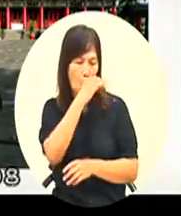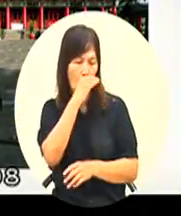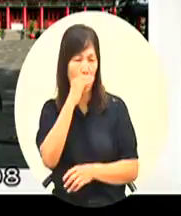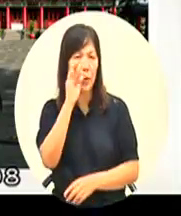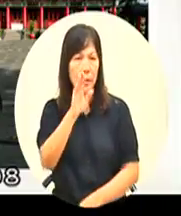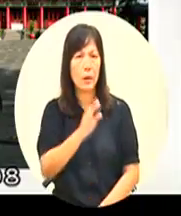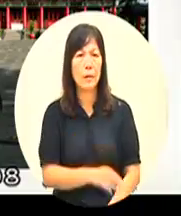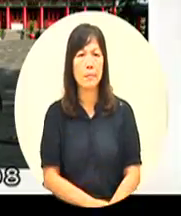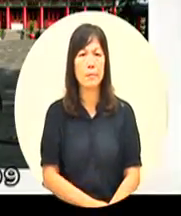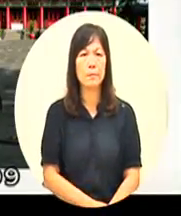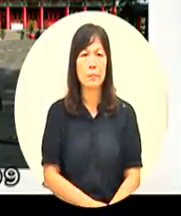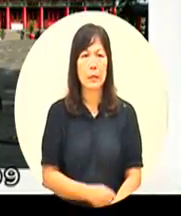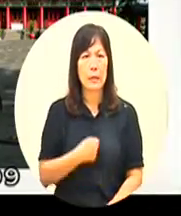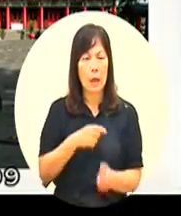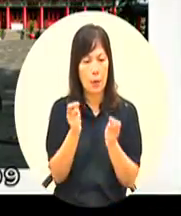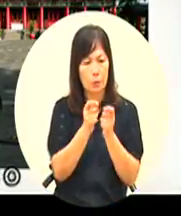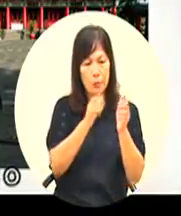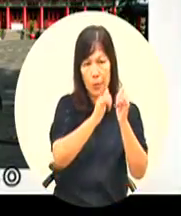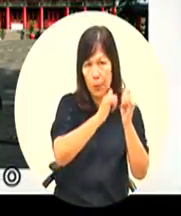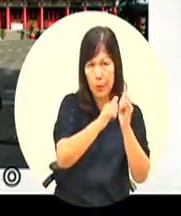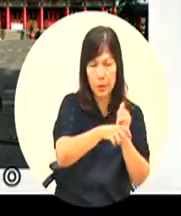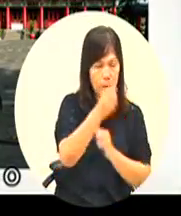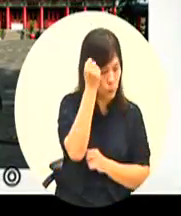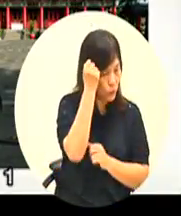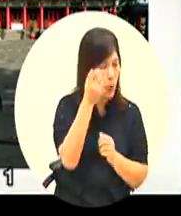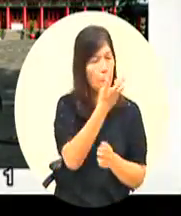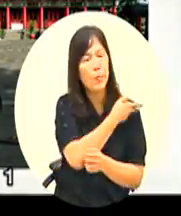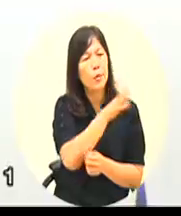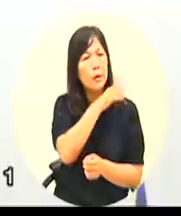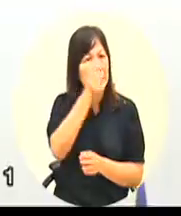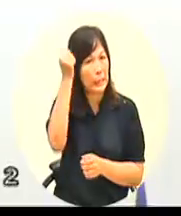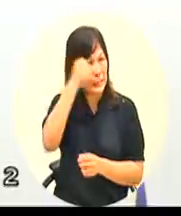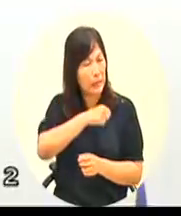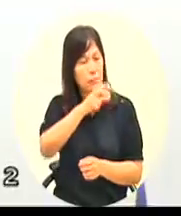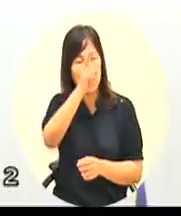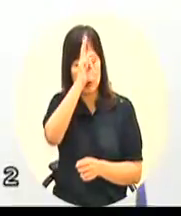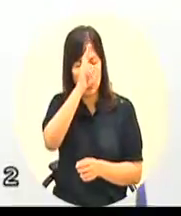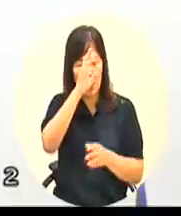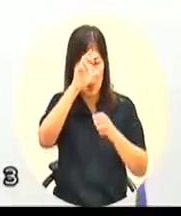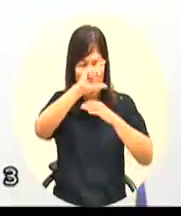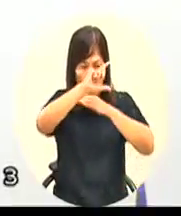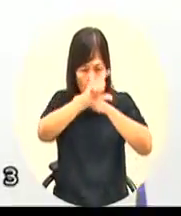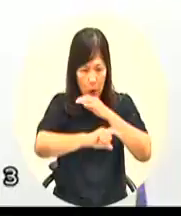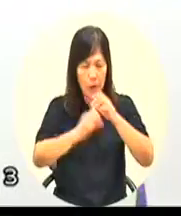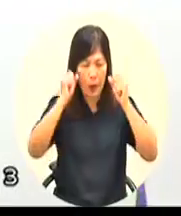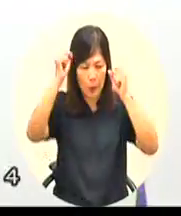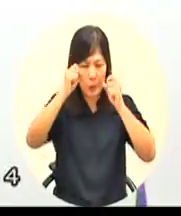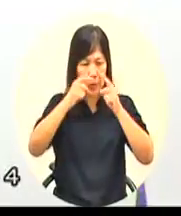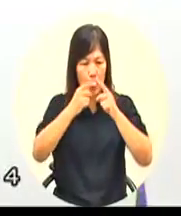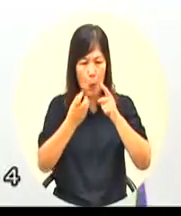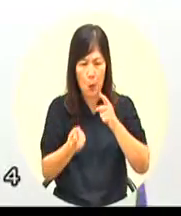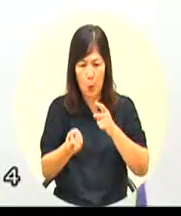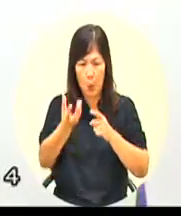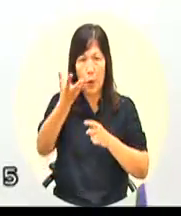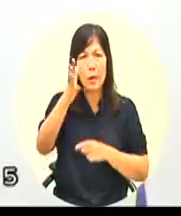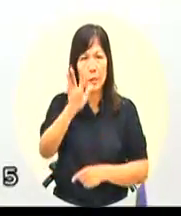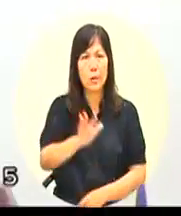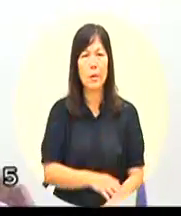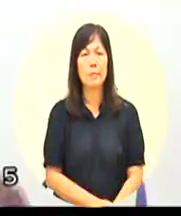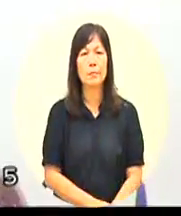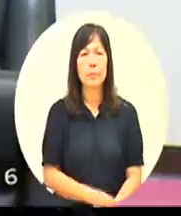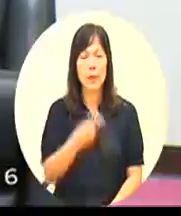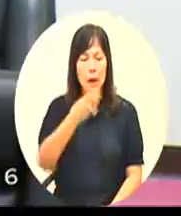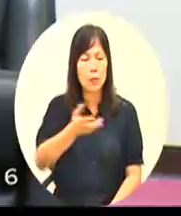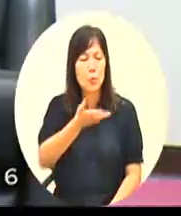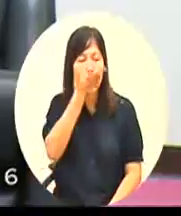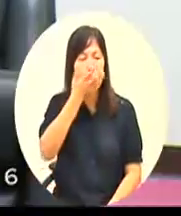们附近的这个民众，不管是早上、早晨、中午、黄昏，在那边运动的人越来越多，包括我们的来观光